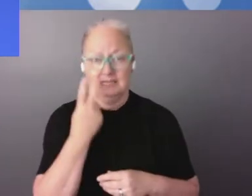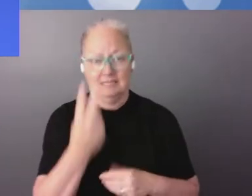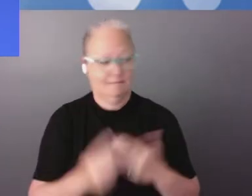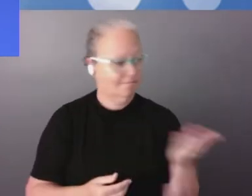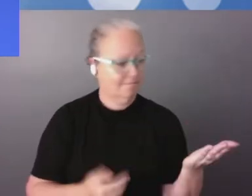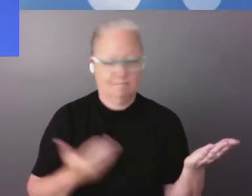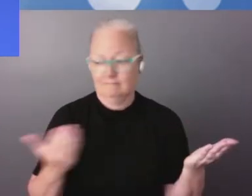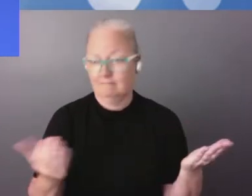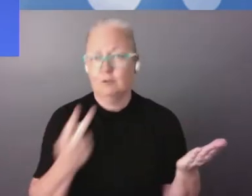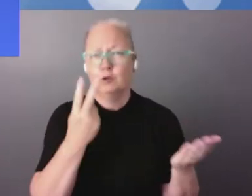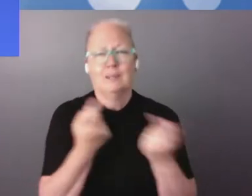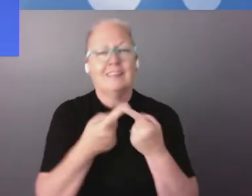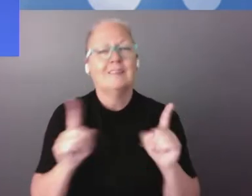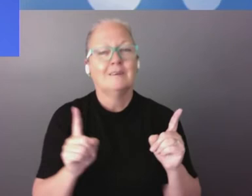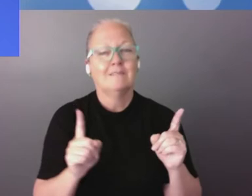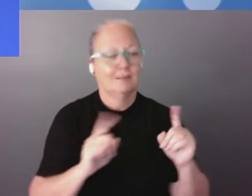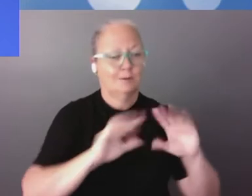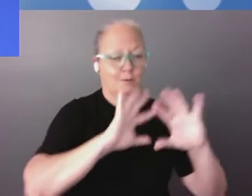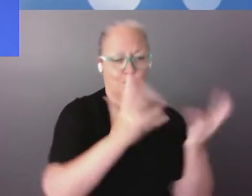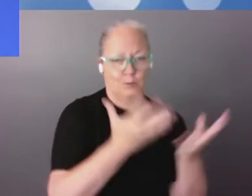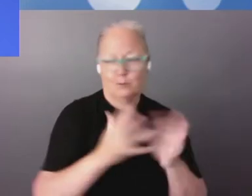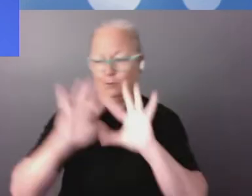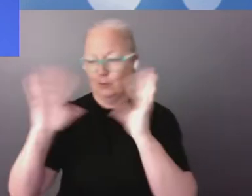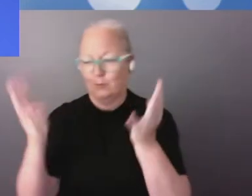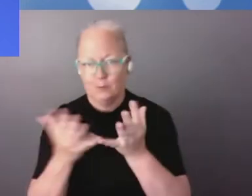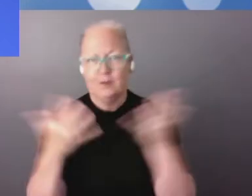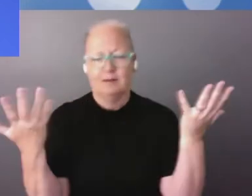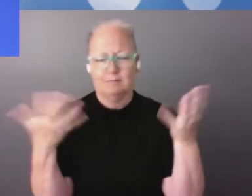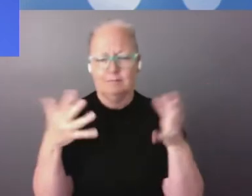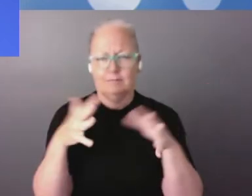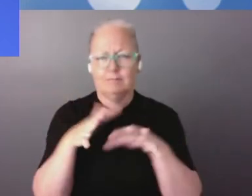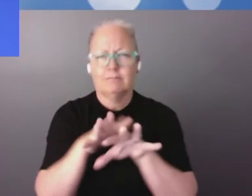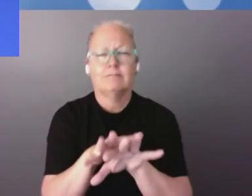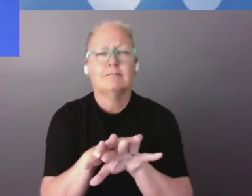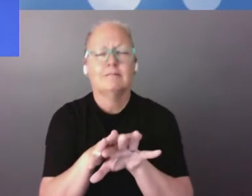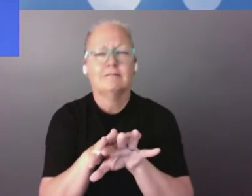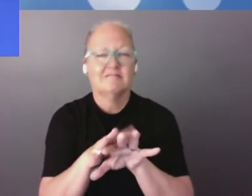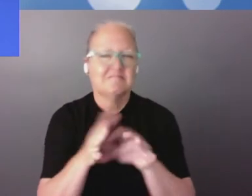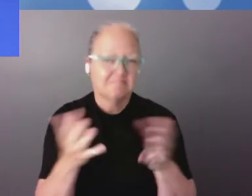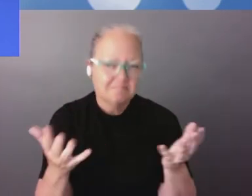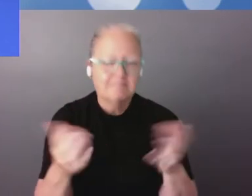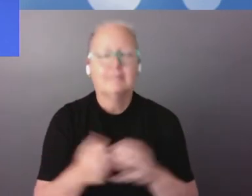في حياتنا اليومية في إطار الأمور المتعلقة